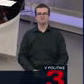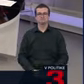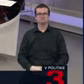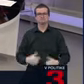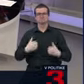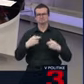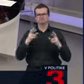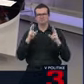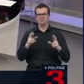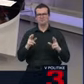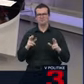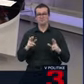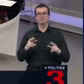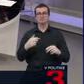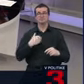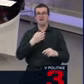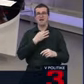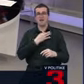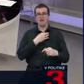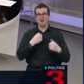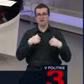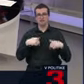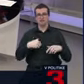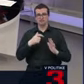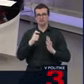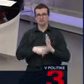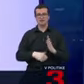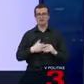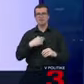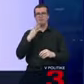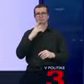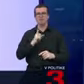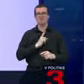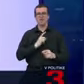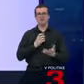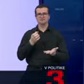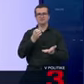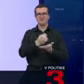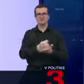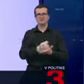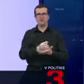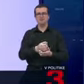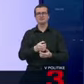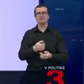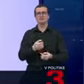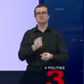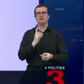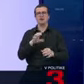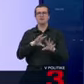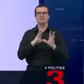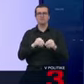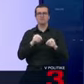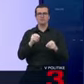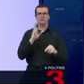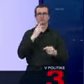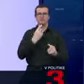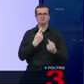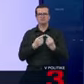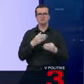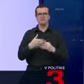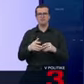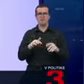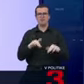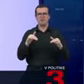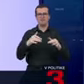My dúfame, že za hlas sociálnu demokraciu budeme mať vlastného kandidáta, ale o všetkom tomto budeme rokovať po